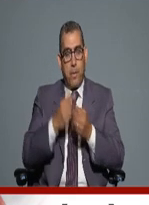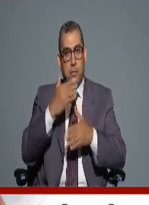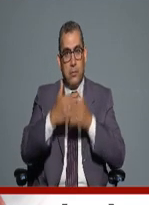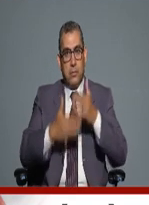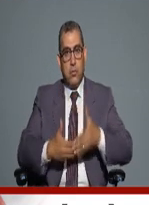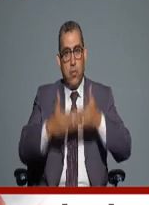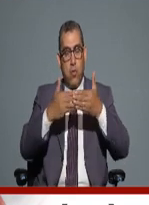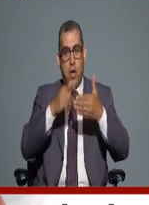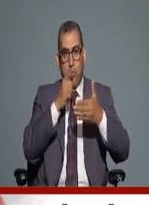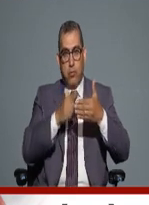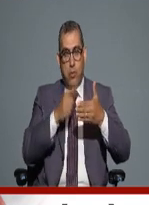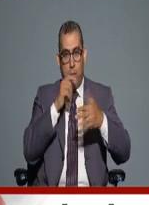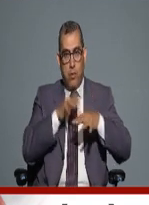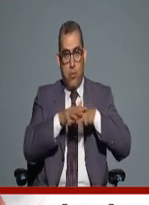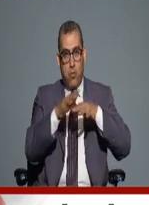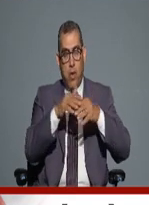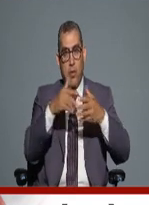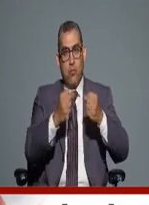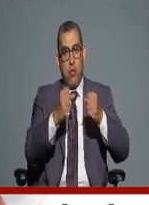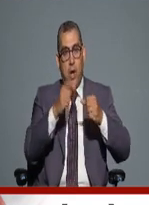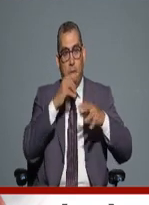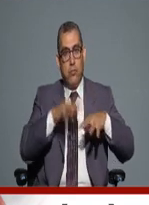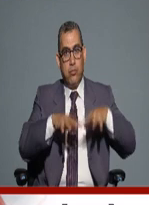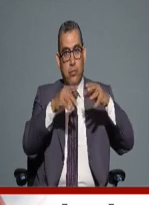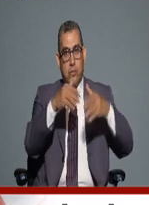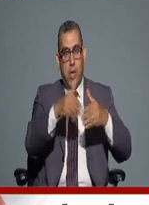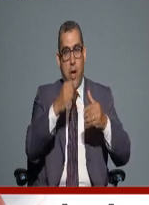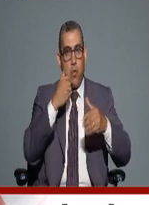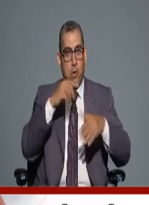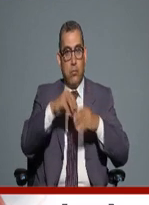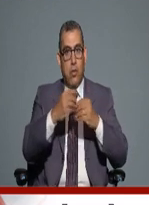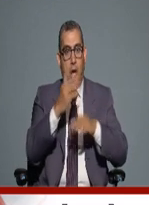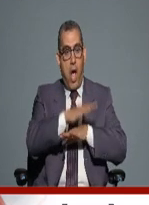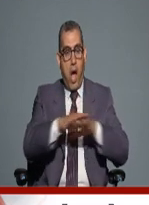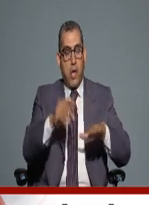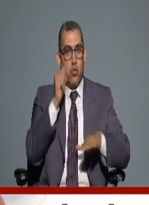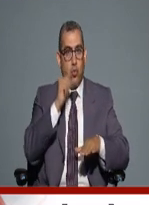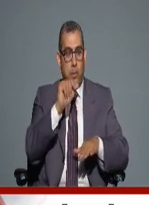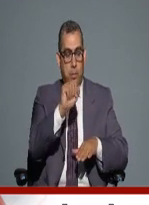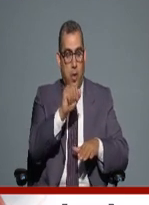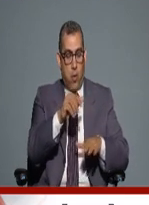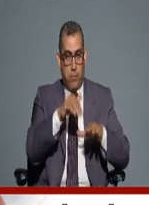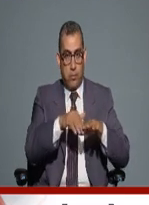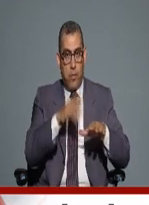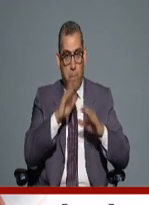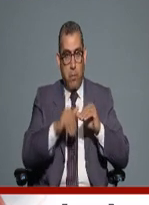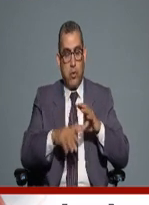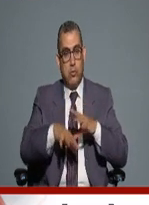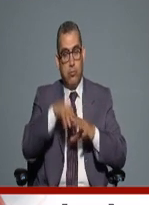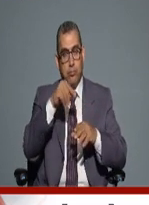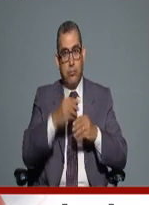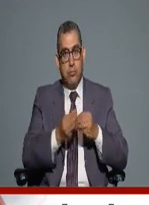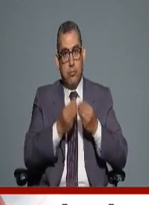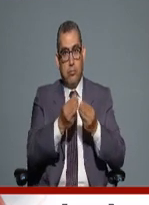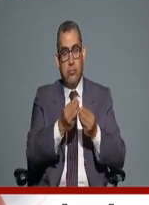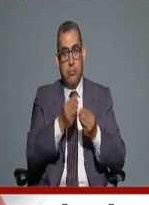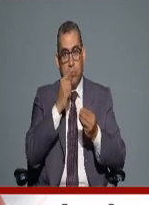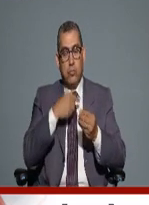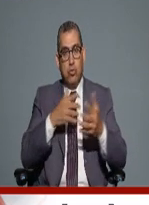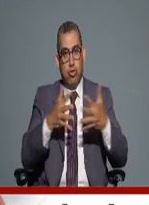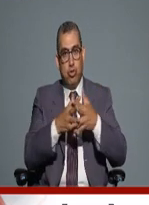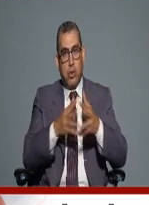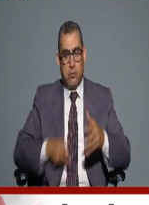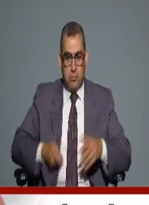الرصيرس وخزان خشم الإربة برضو على الأراضي السودانية. يمكن مصر شاركت بالتمويل